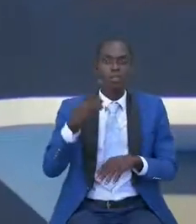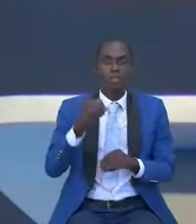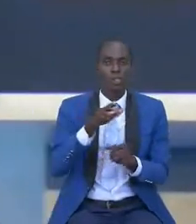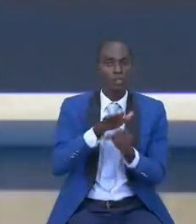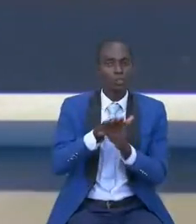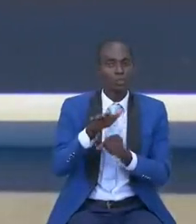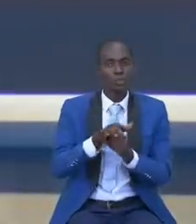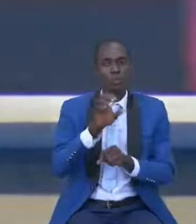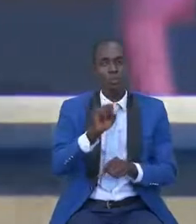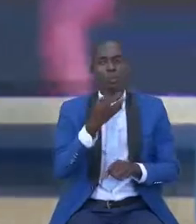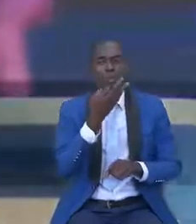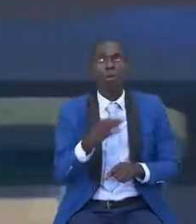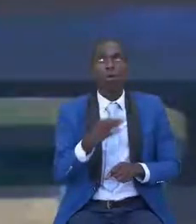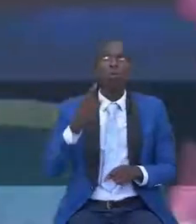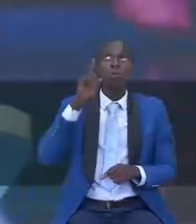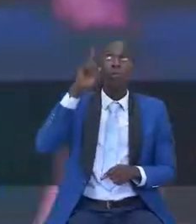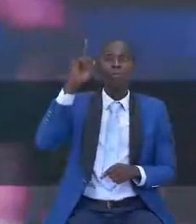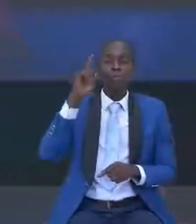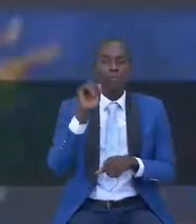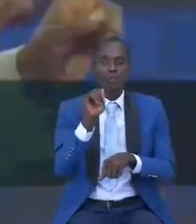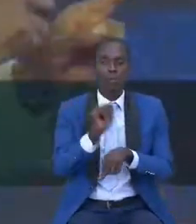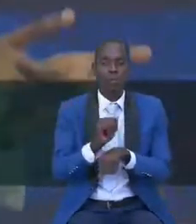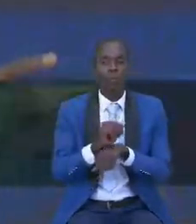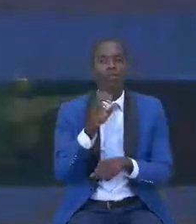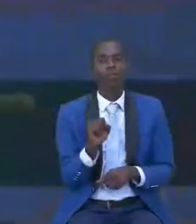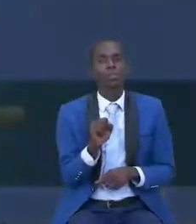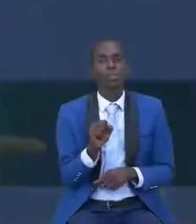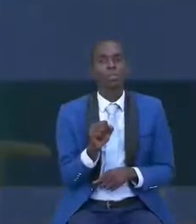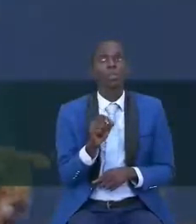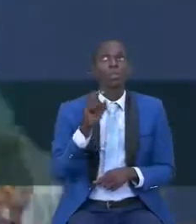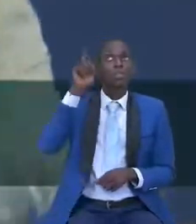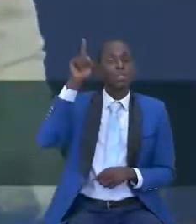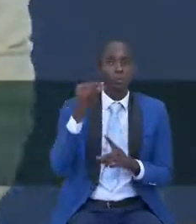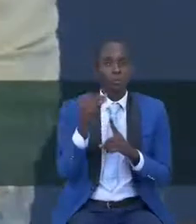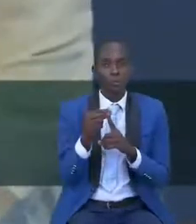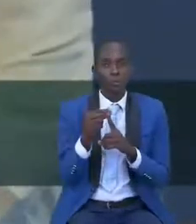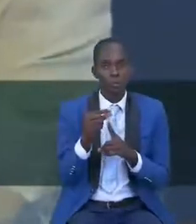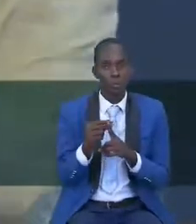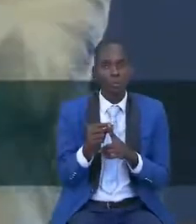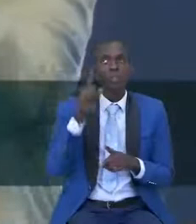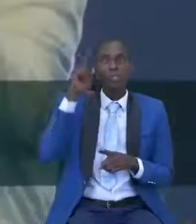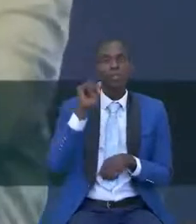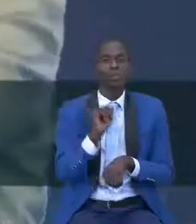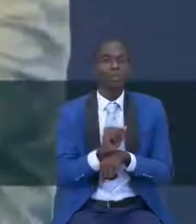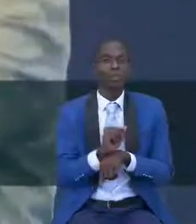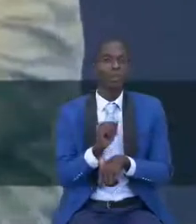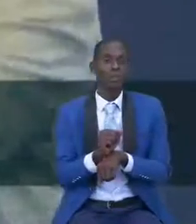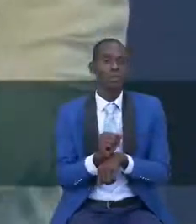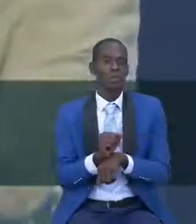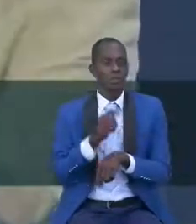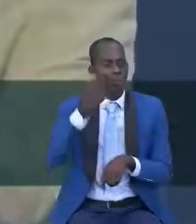S'appuyer sur la suffisance de ses œuvres. Ses